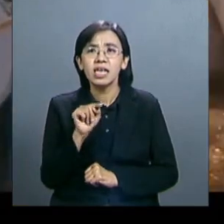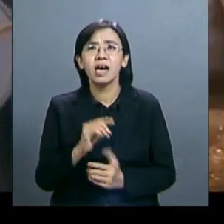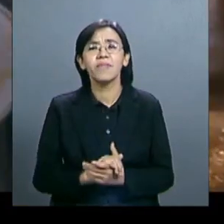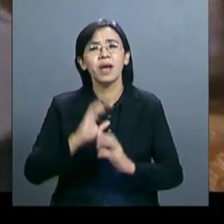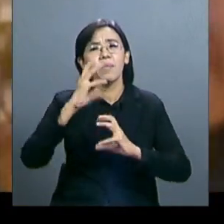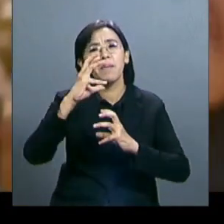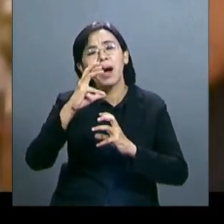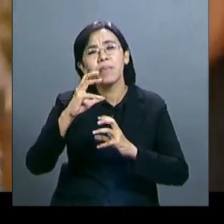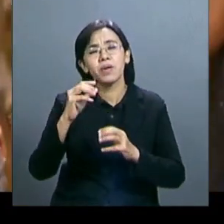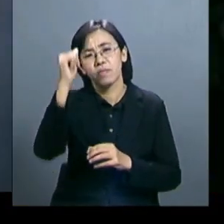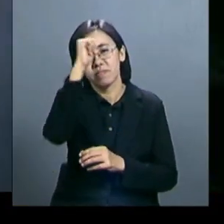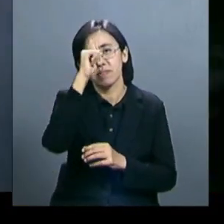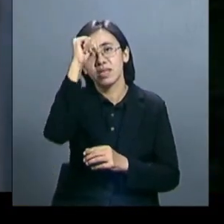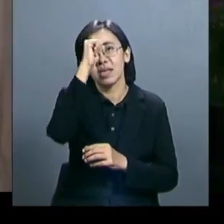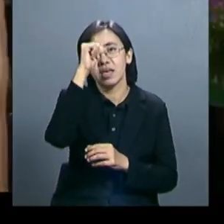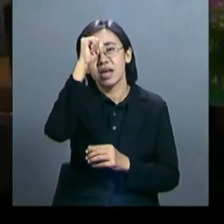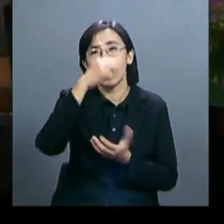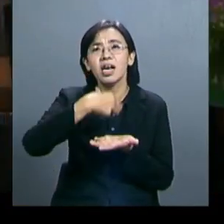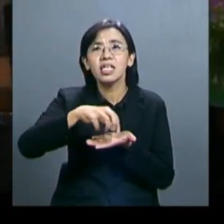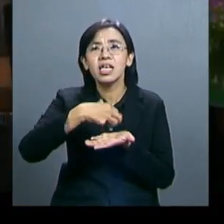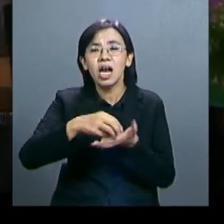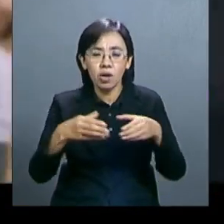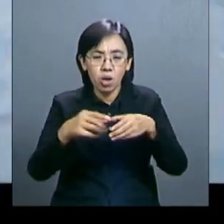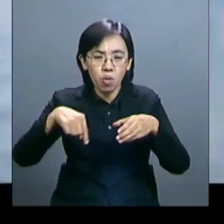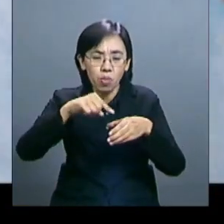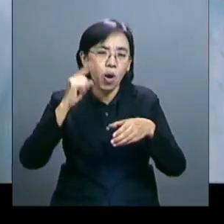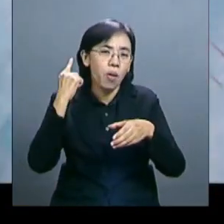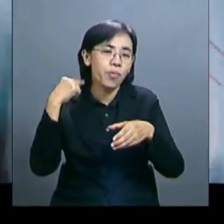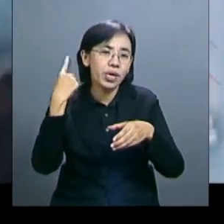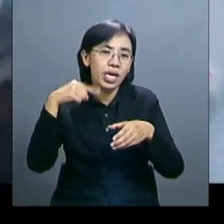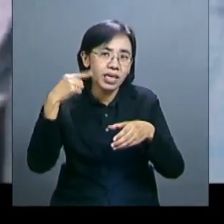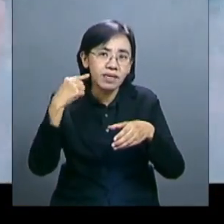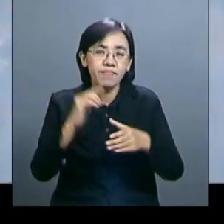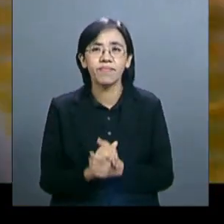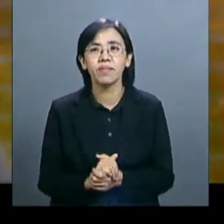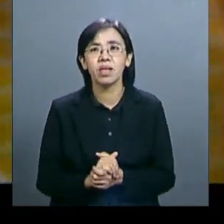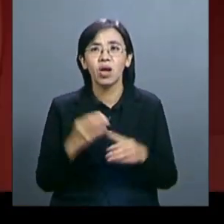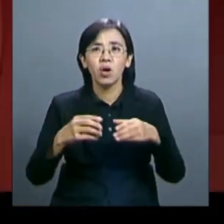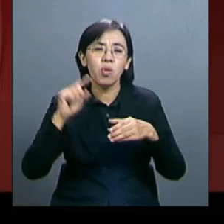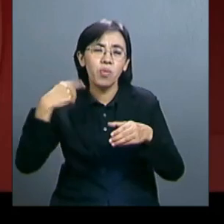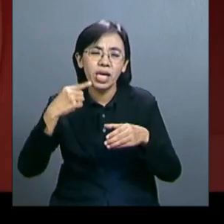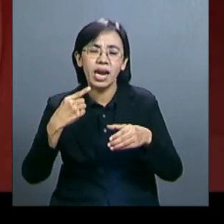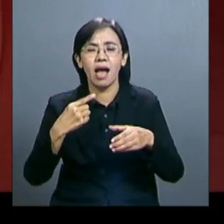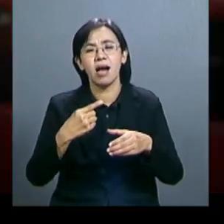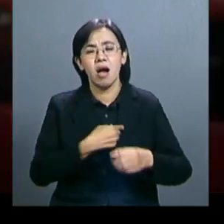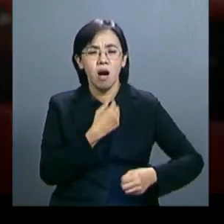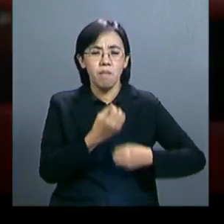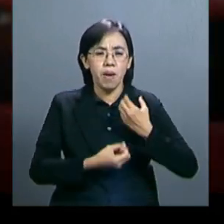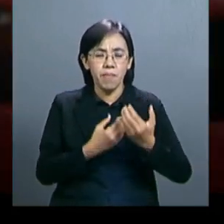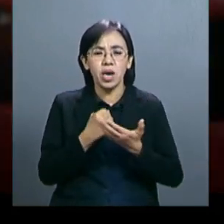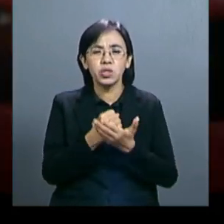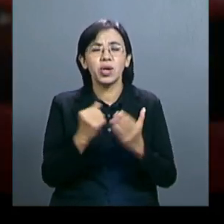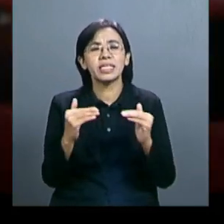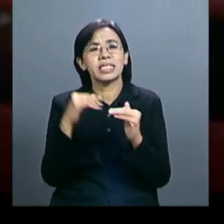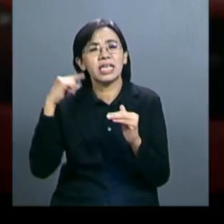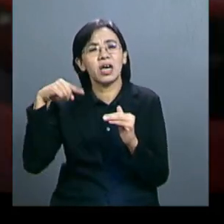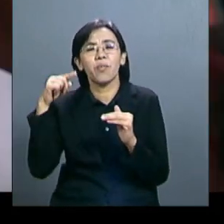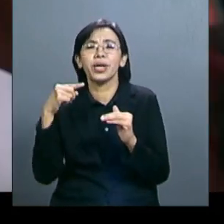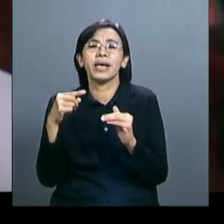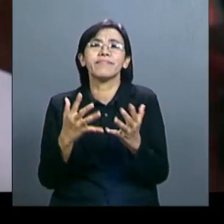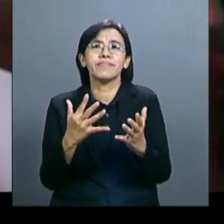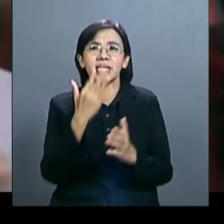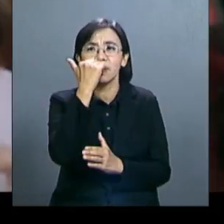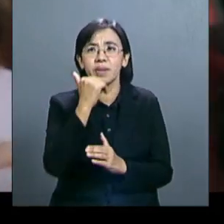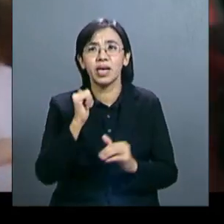ลิวูดไม่กี่เรื่องที่เล่าเรื่องกลุ่มผู้หญิงล้วนแต่น่าเสียดายที่ไม่ได้สะท้อนแนวคิดเพื่อสตรีเท่าที่ควรเพราะตัว